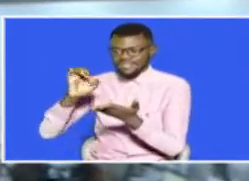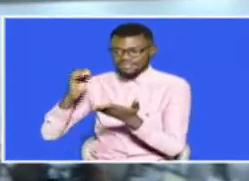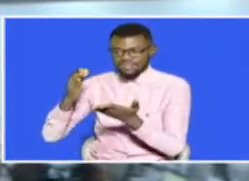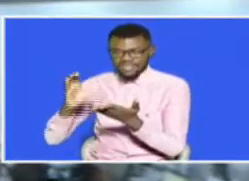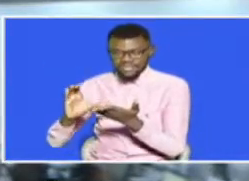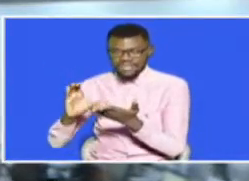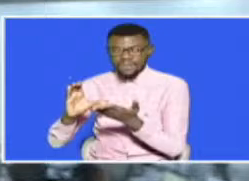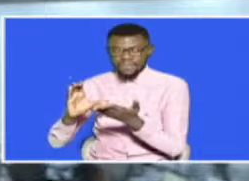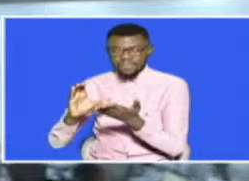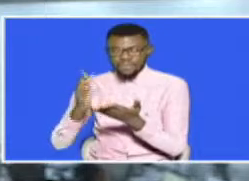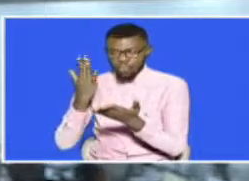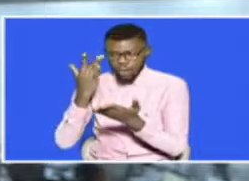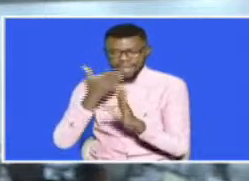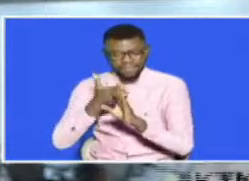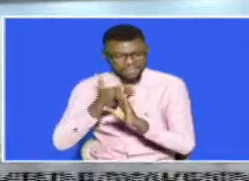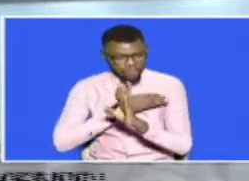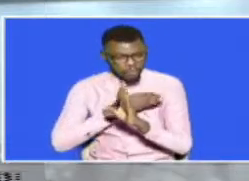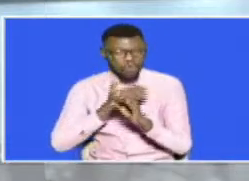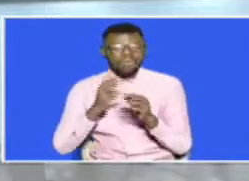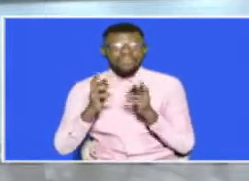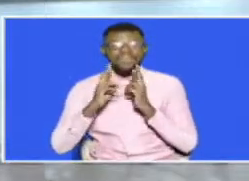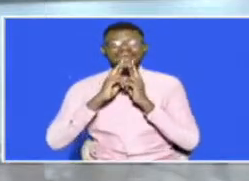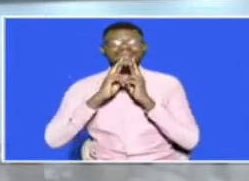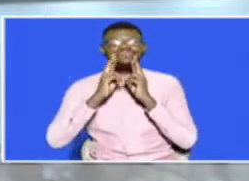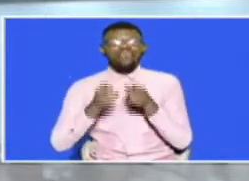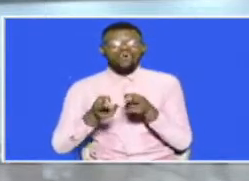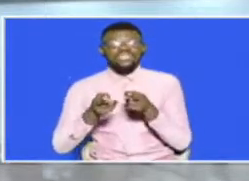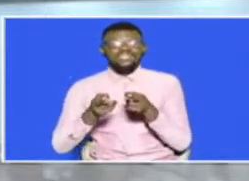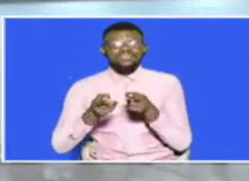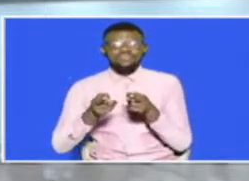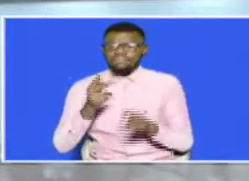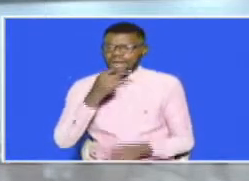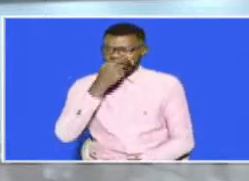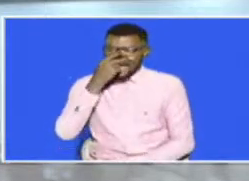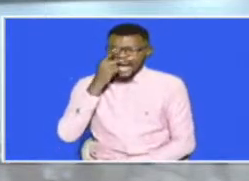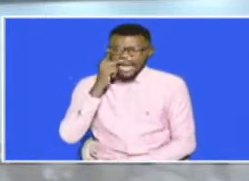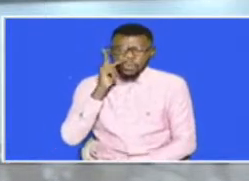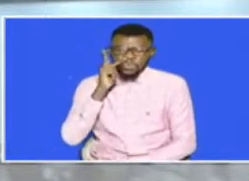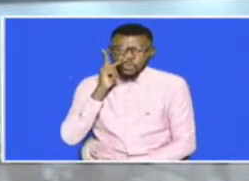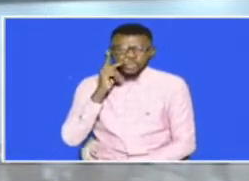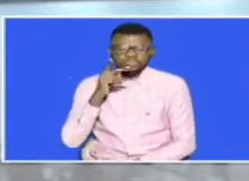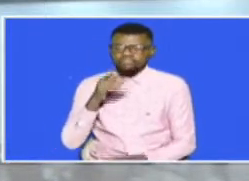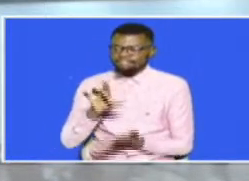IEBC baada ya kuibuka kuwa ripoti kiongozi wa Wiper Kalonzo Musyoka amechujwa kwenye kinyang'anyiro cha